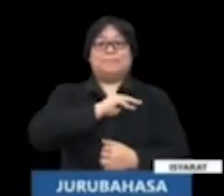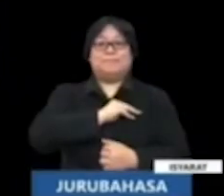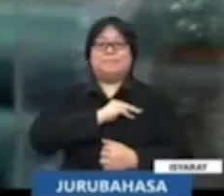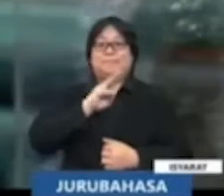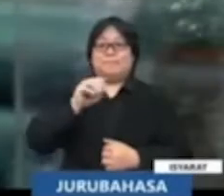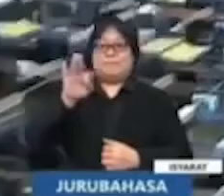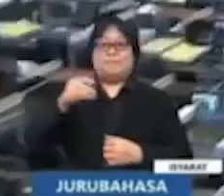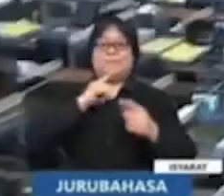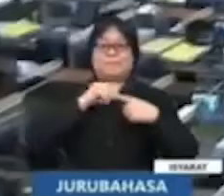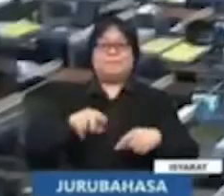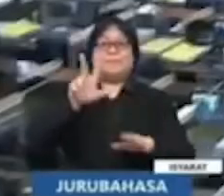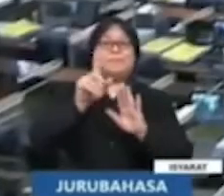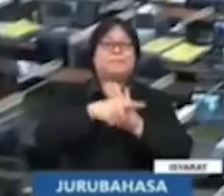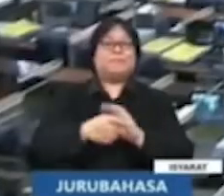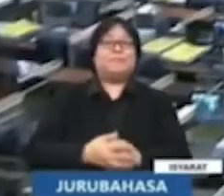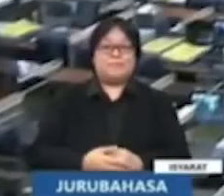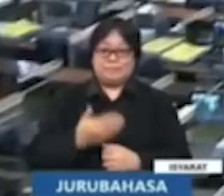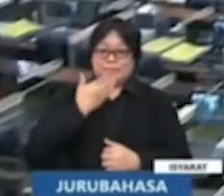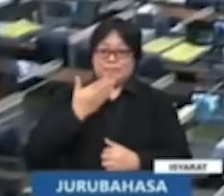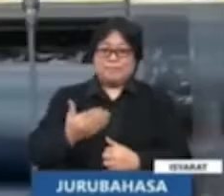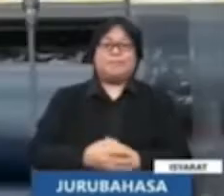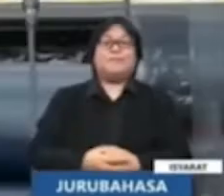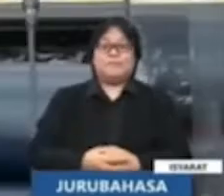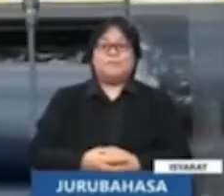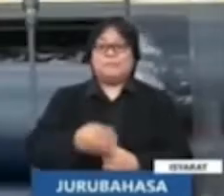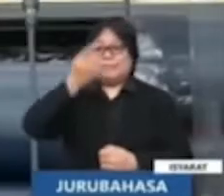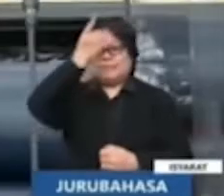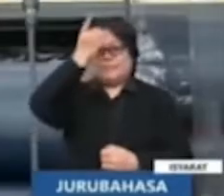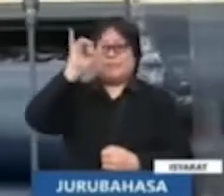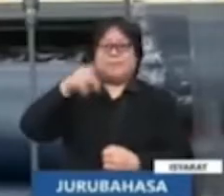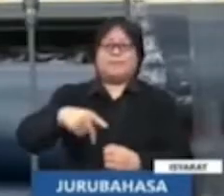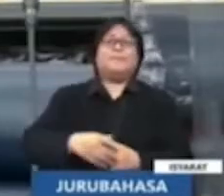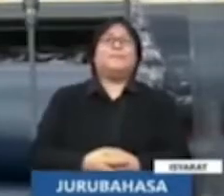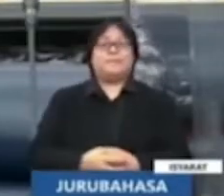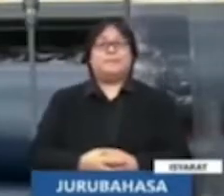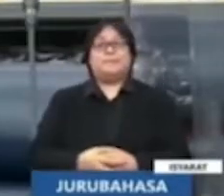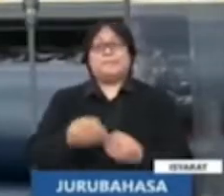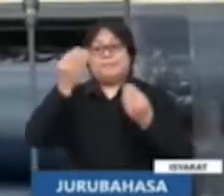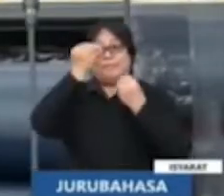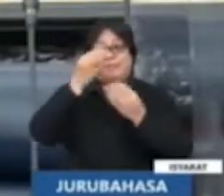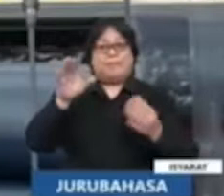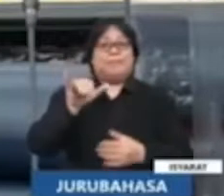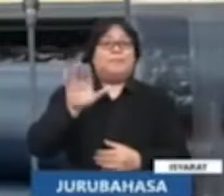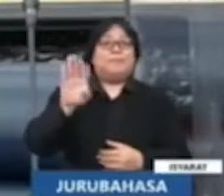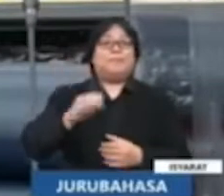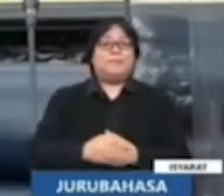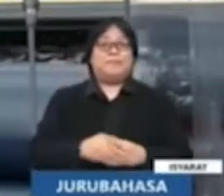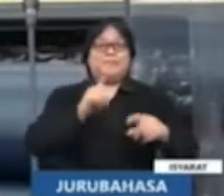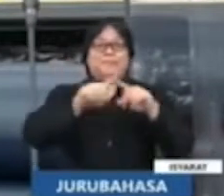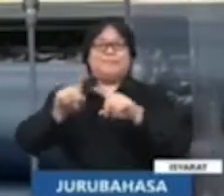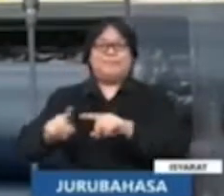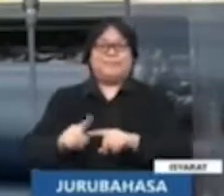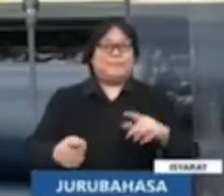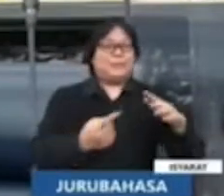Menteri Kewangan menjawabnya, tempoh masa 3 minit. Terima kasih. Datuk Yang di-Pertua, untuk makluman ahli yang berhormat, pelbagai